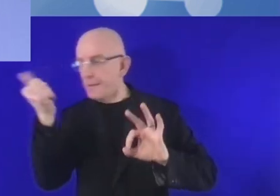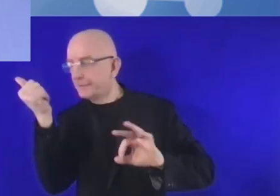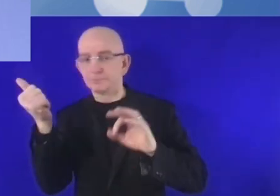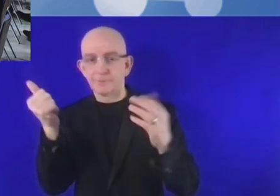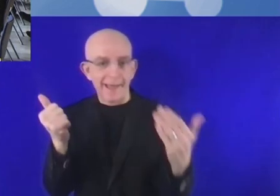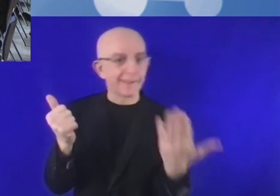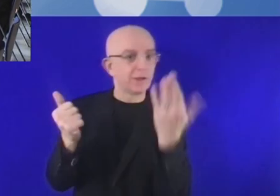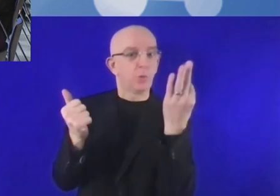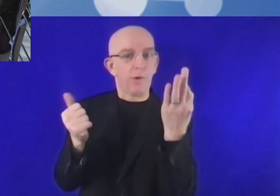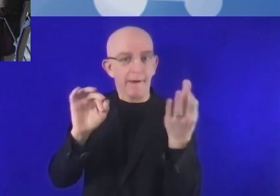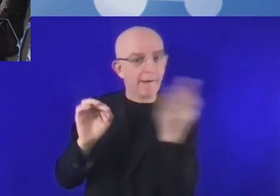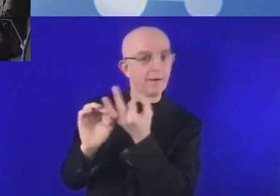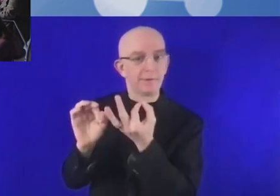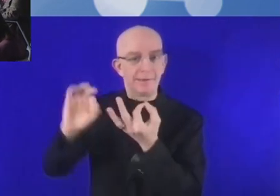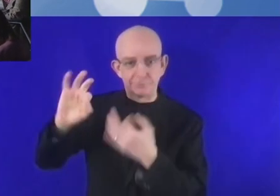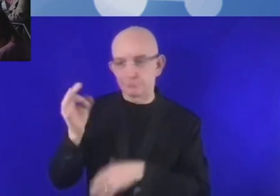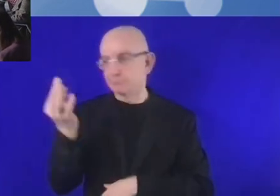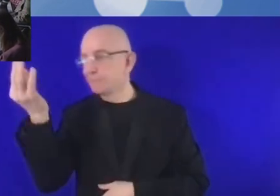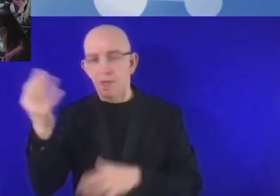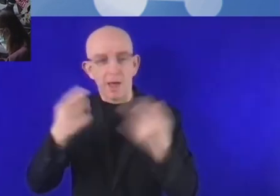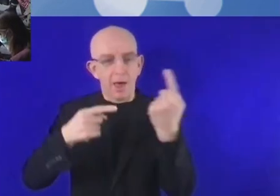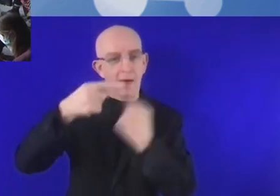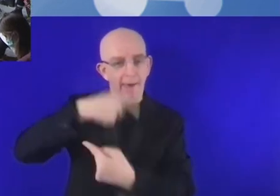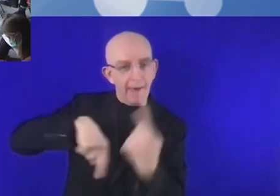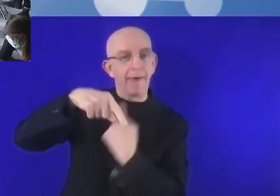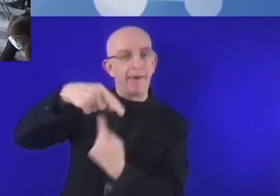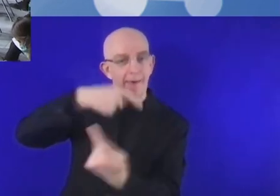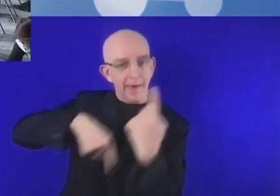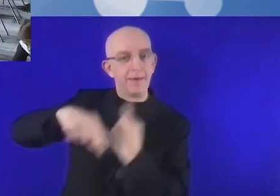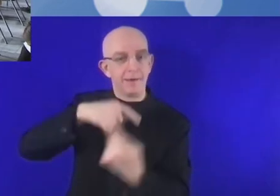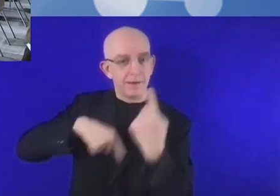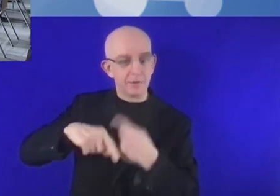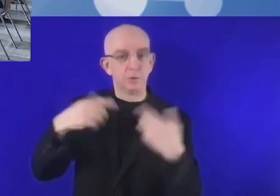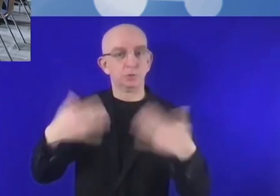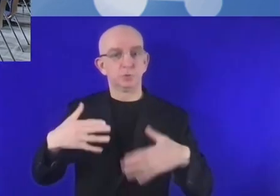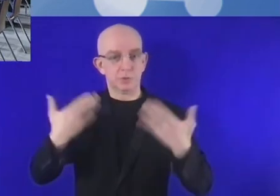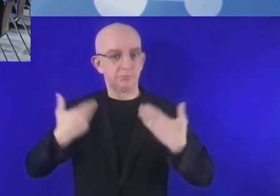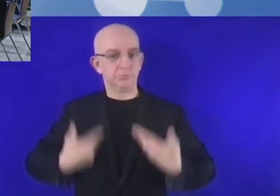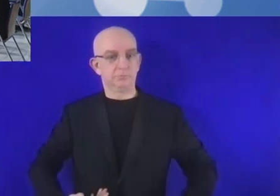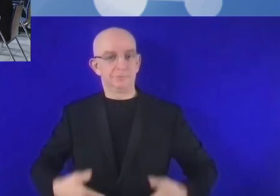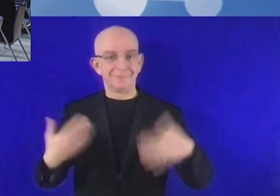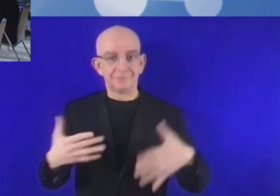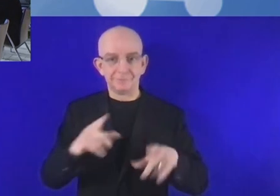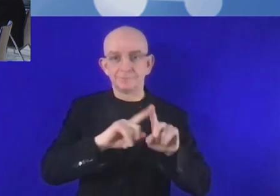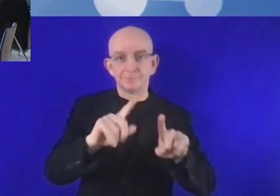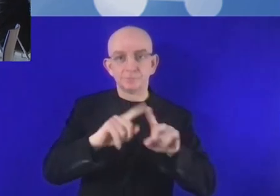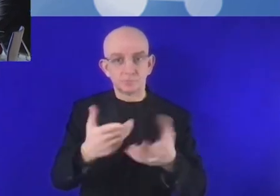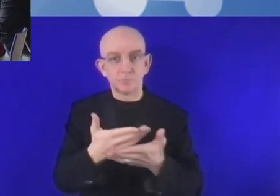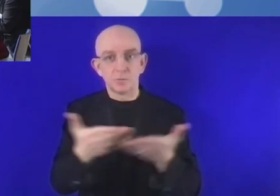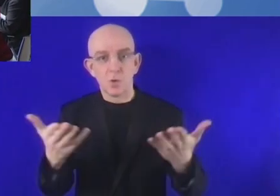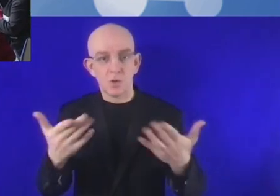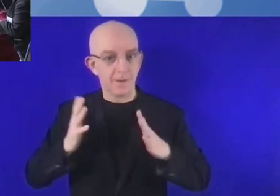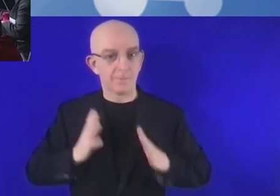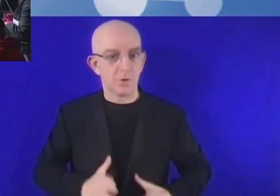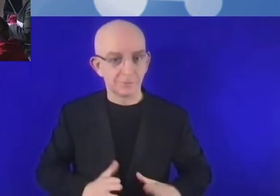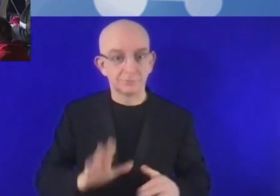nowe komórki są bezpośrednio zmieniane przez rzeczywistość, z którą obcujemy. Kiedy ja dowiedziałam